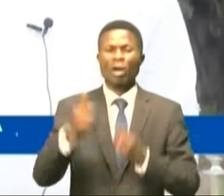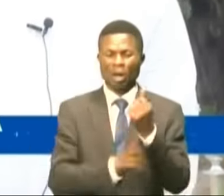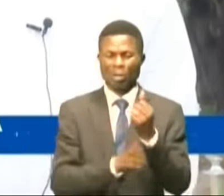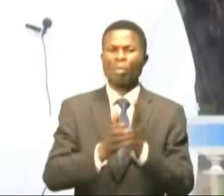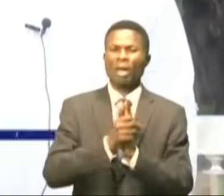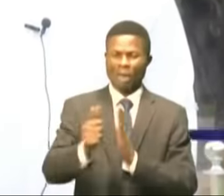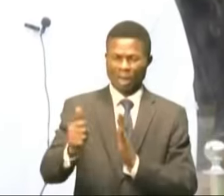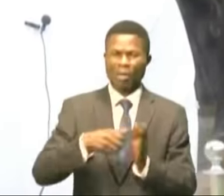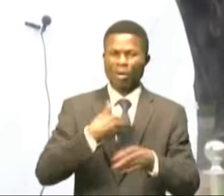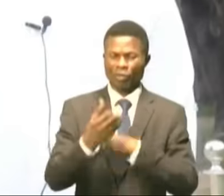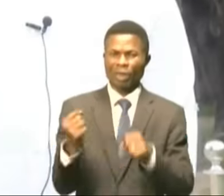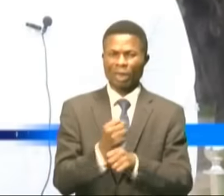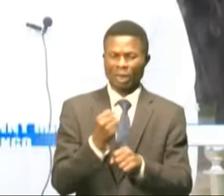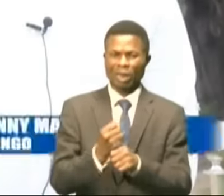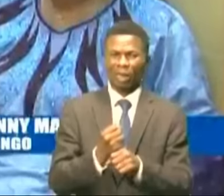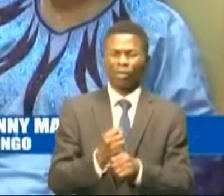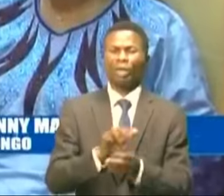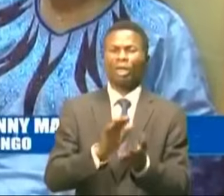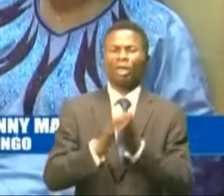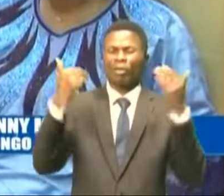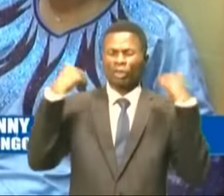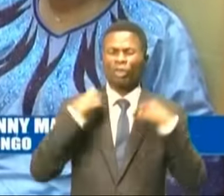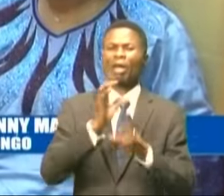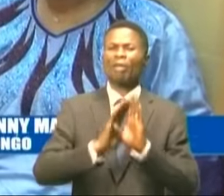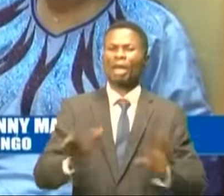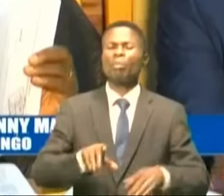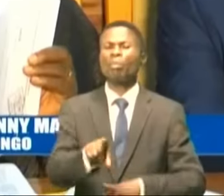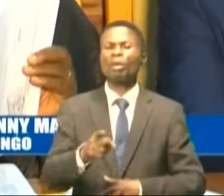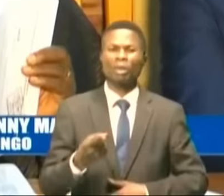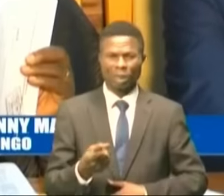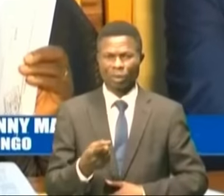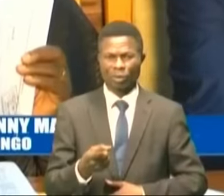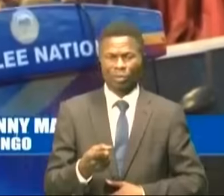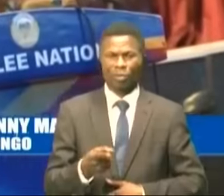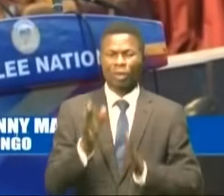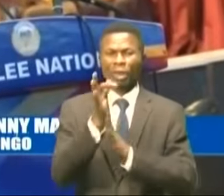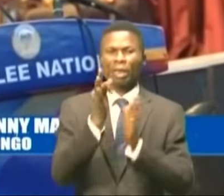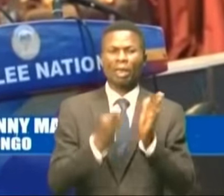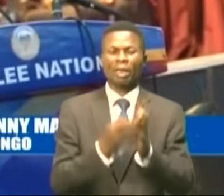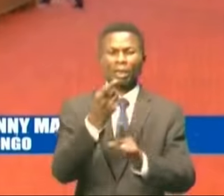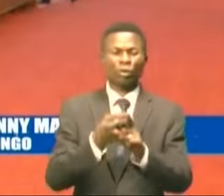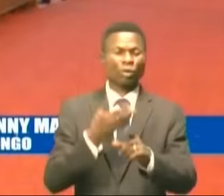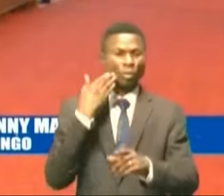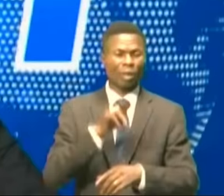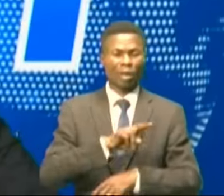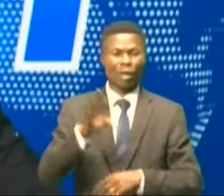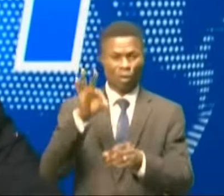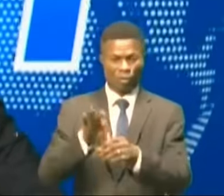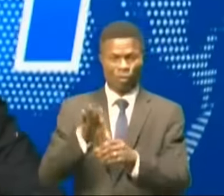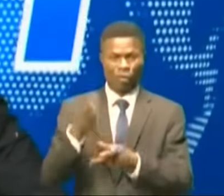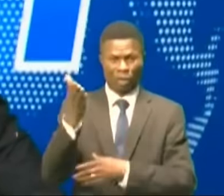bien conduire l'Assemblée nationale. Ici, de noter que c'est le 18 mai prochain que le scrutin aura lieu.